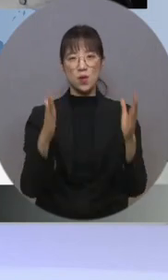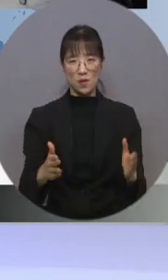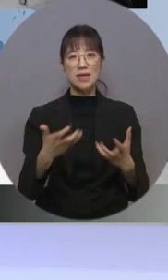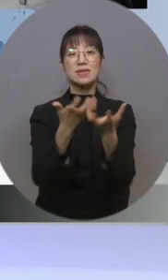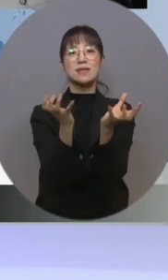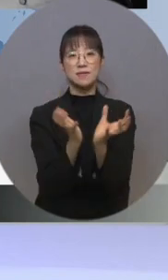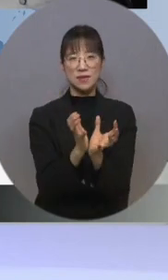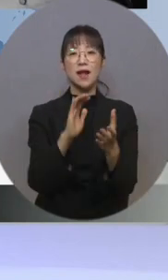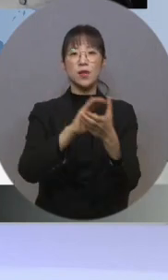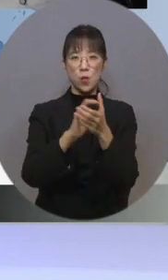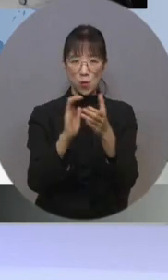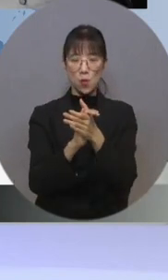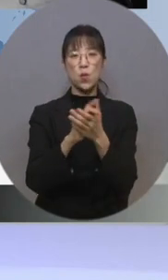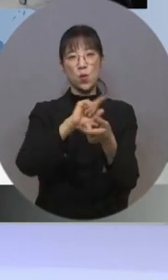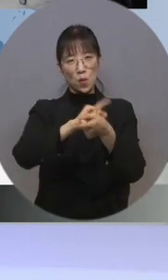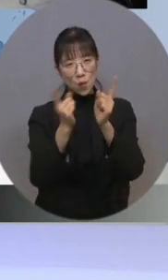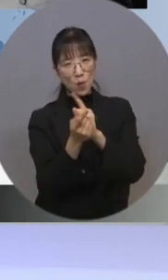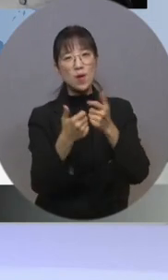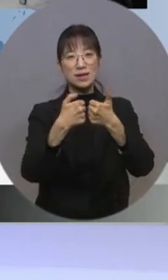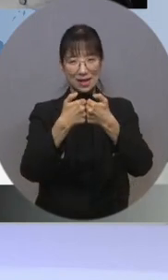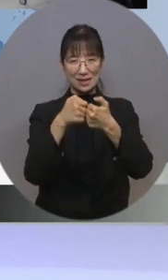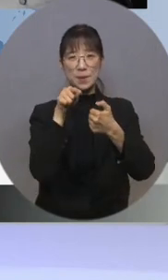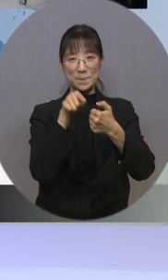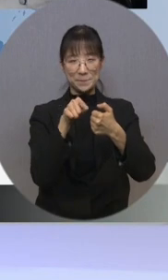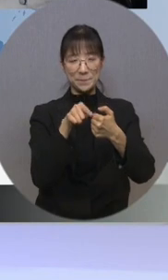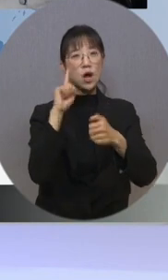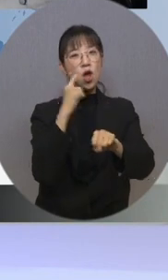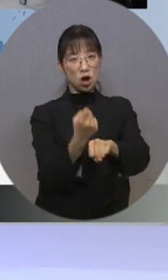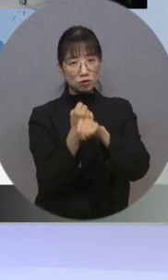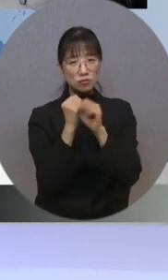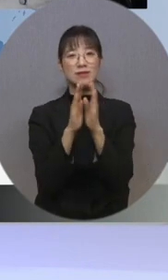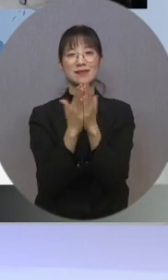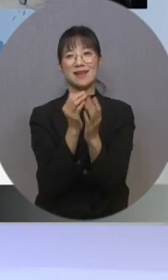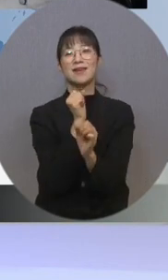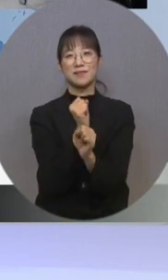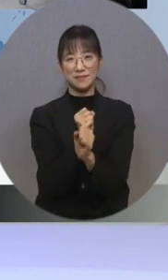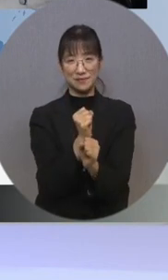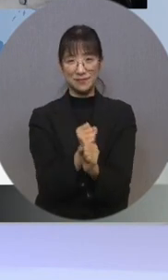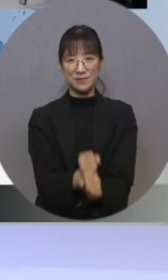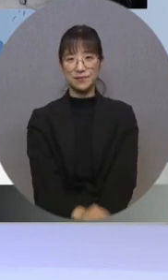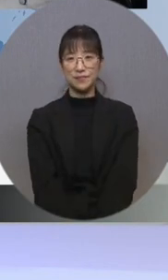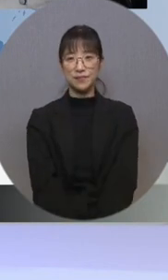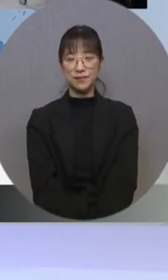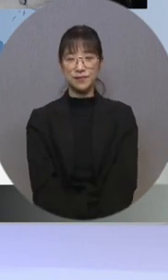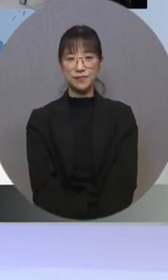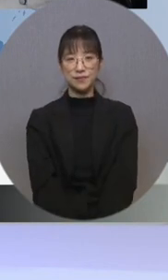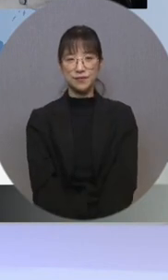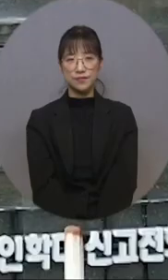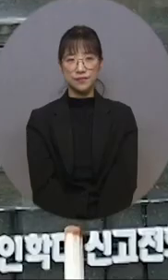집단 동료 상담 연구가 책으로 담겨 발간됐습니다. 보도에 황영재 기자입니다.